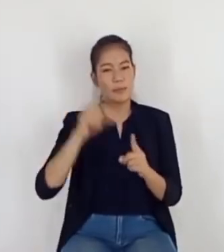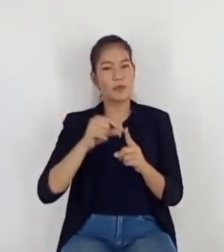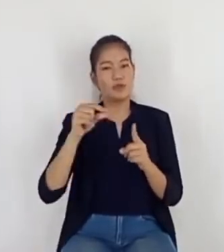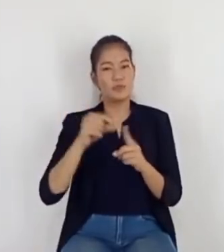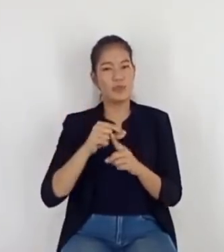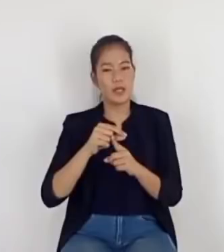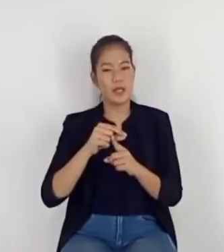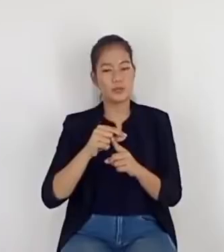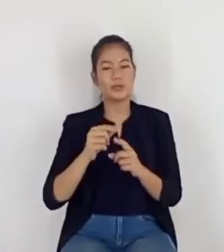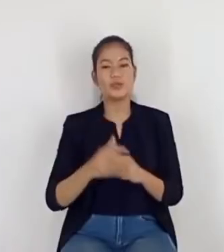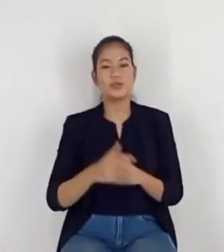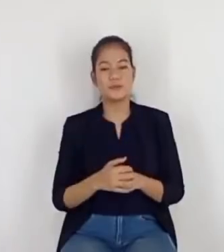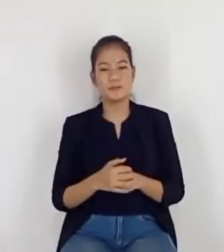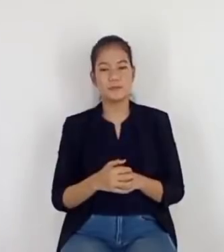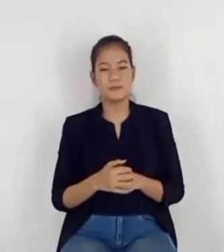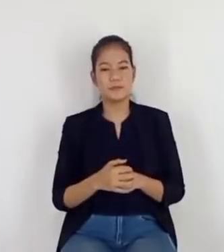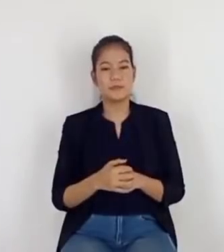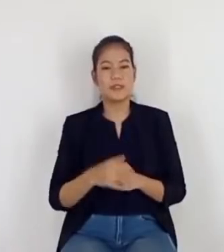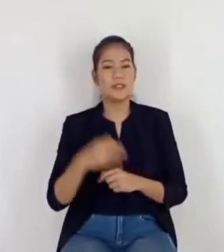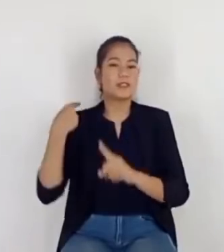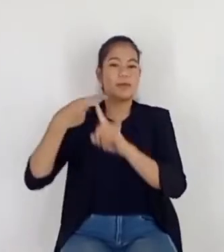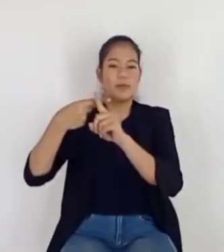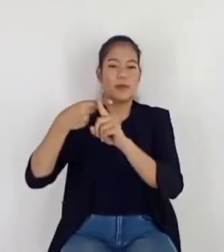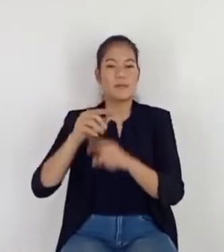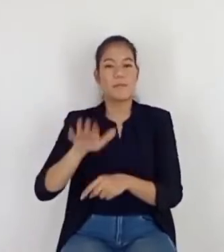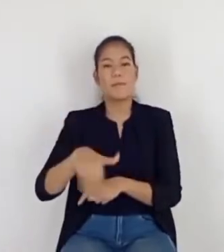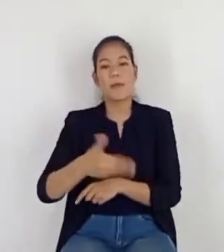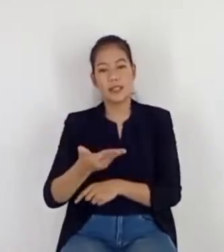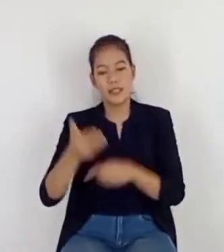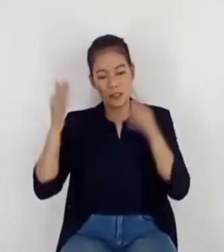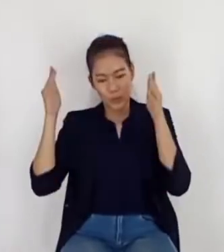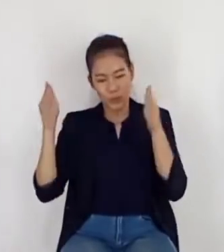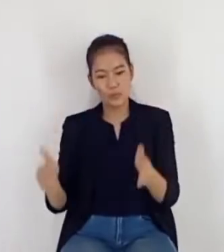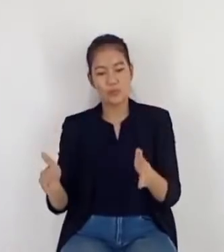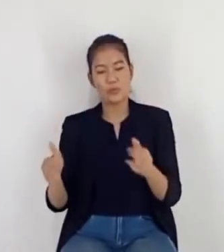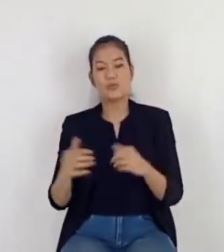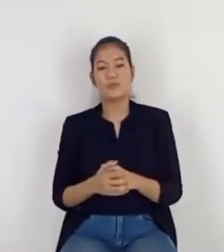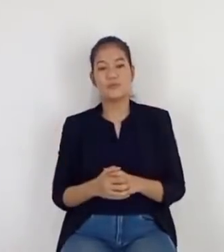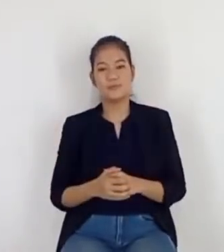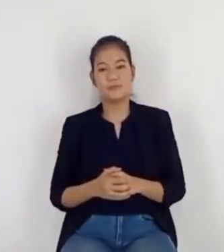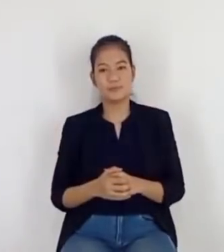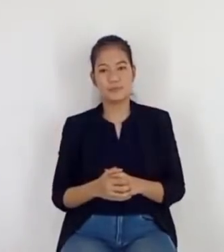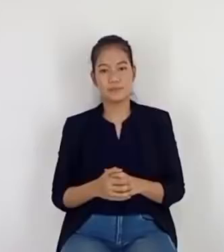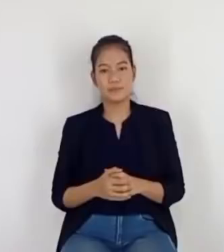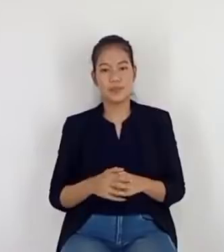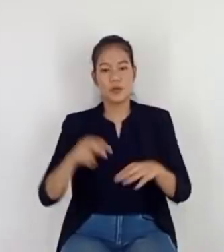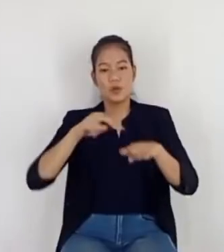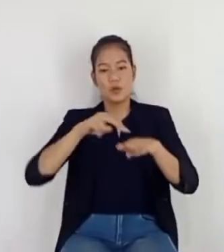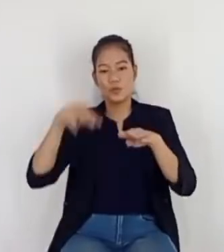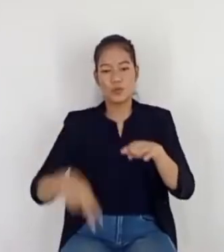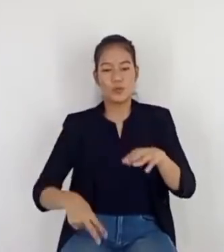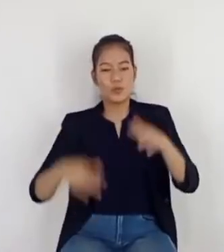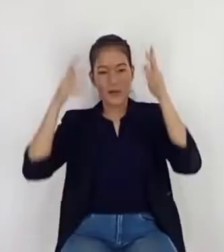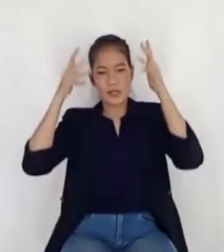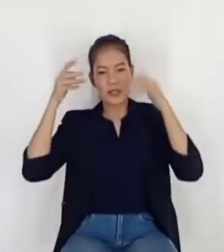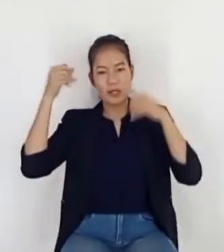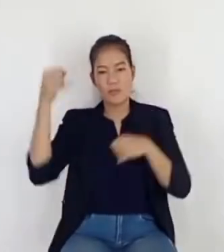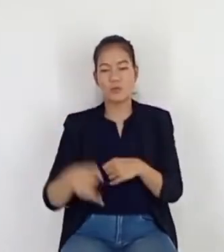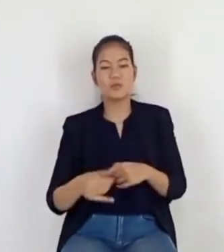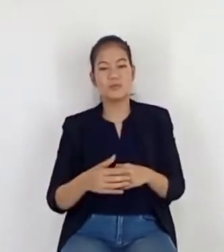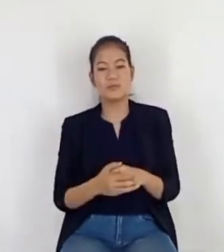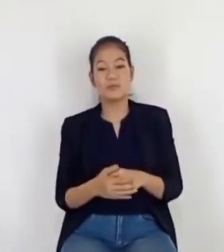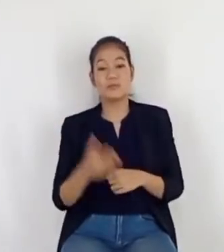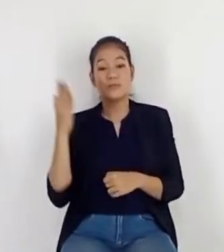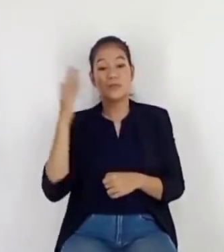bawah pemerintahan Pontius Pilatus, disalibkan, mati, dan dikuburkan, turun ke dalam kerajaan